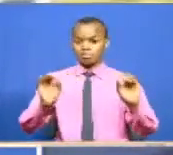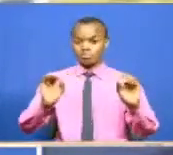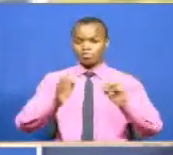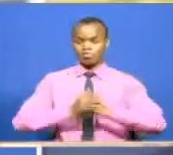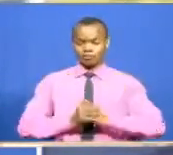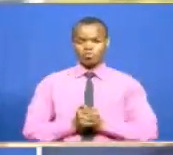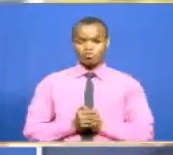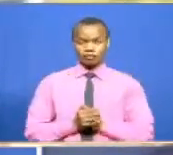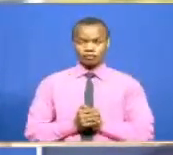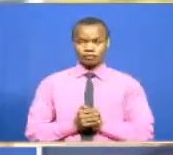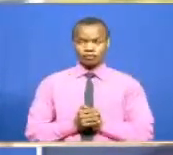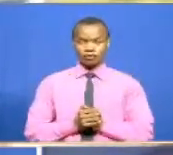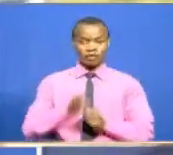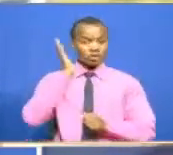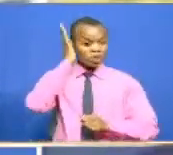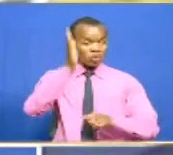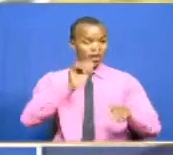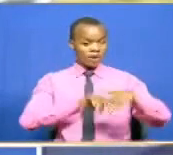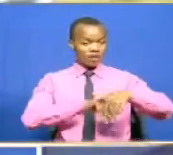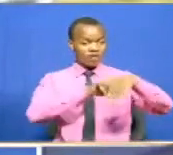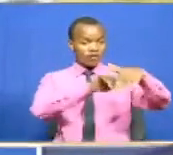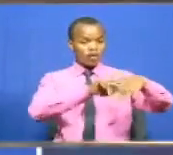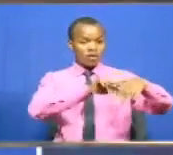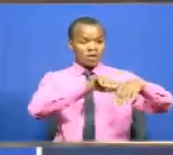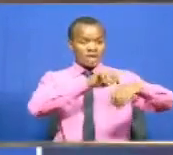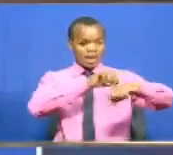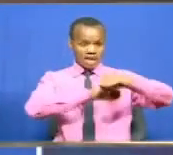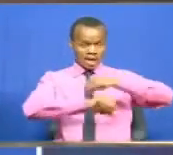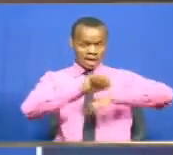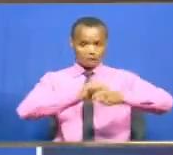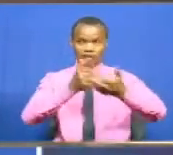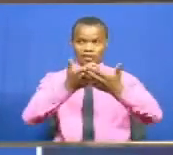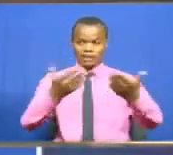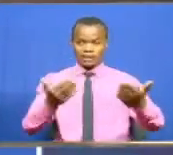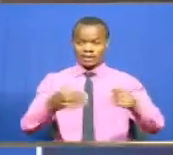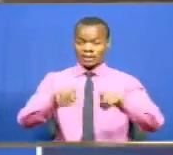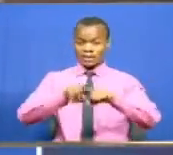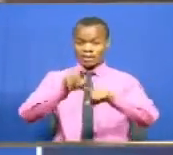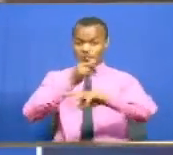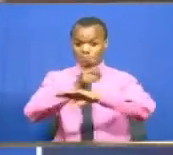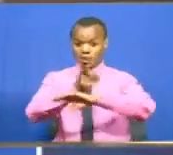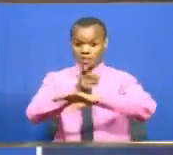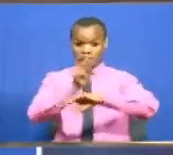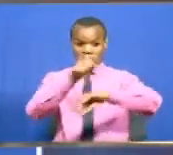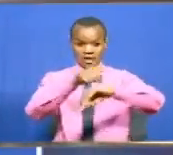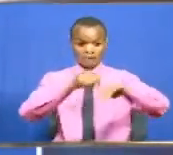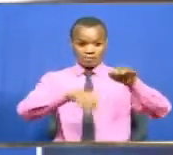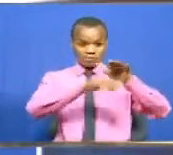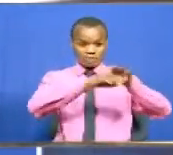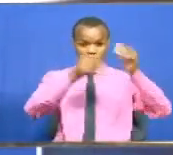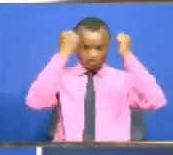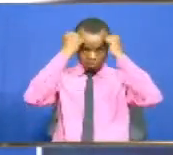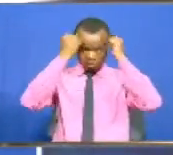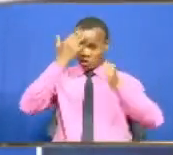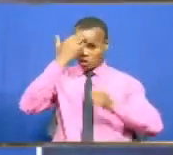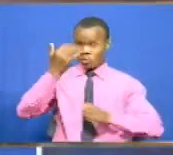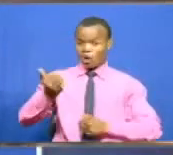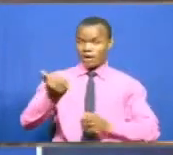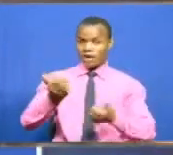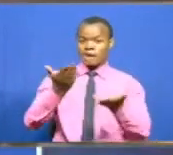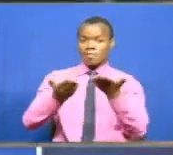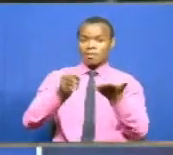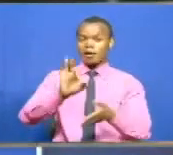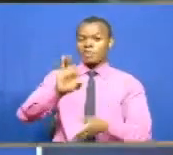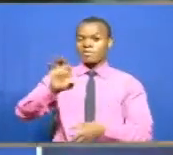shall follow by doing due diligence. Huku akionya dhidi ya kuwafukuza wanafunzi kwa kukosa kulipa malimbikizi